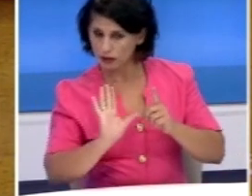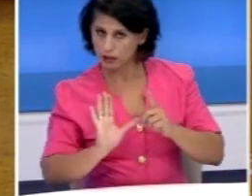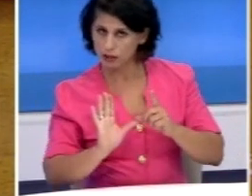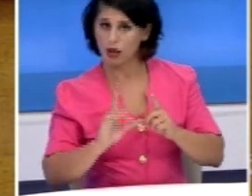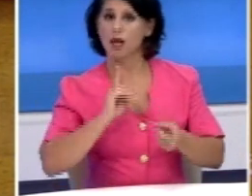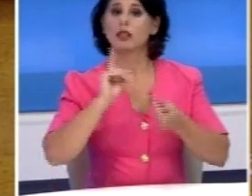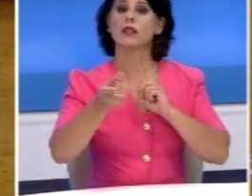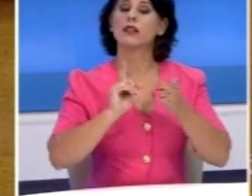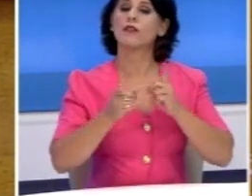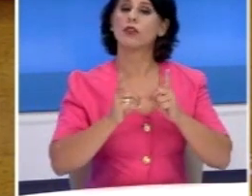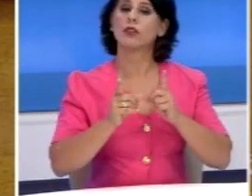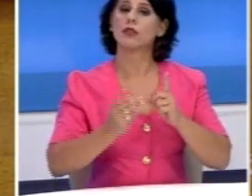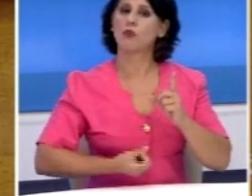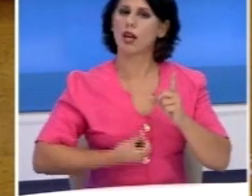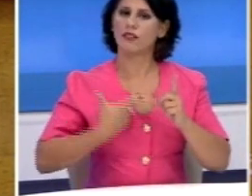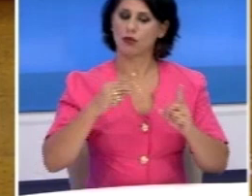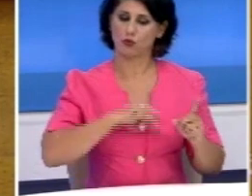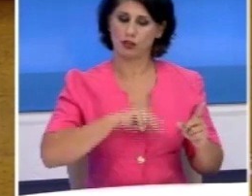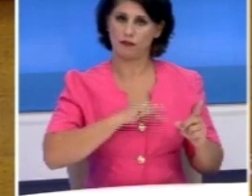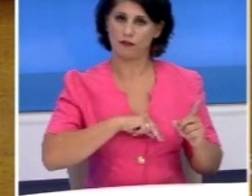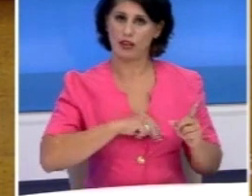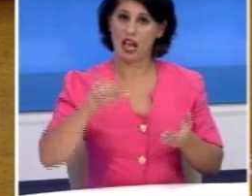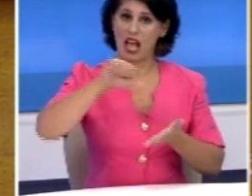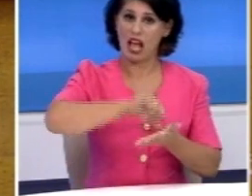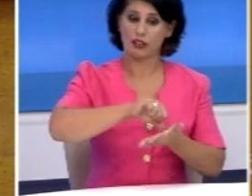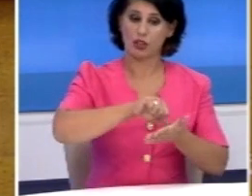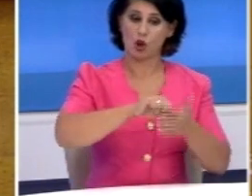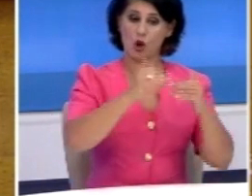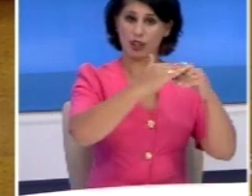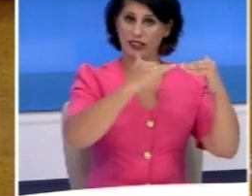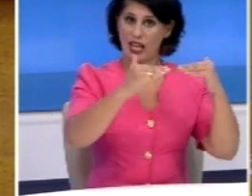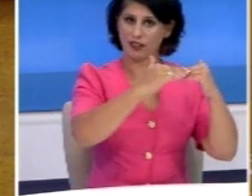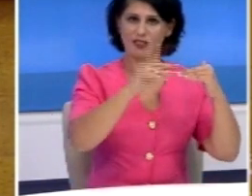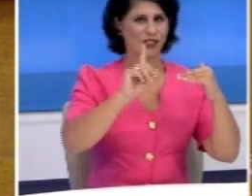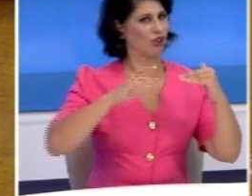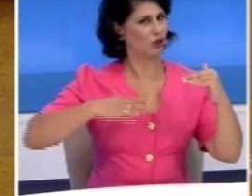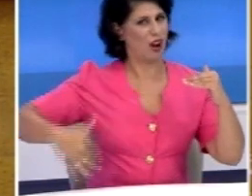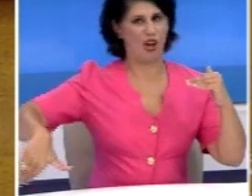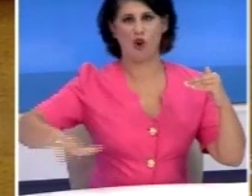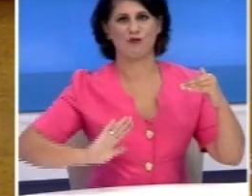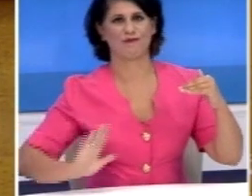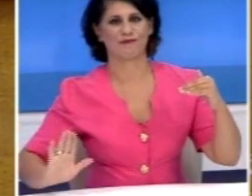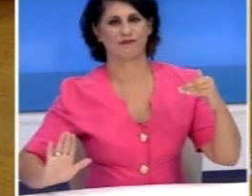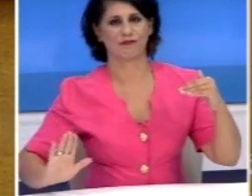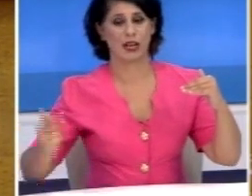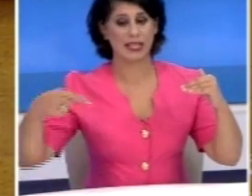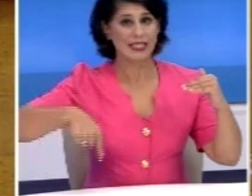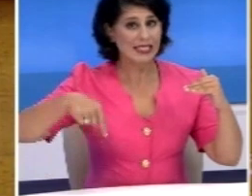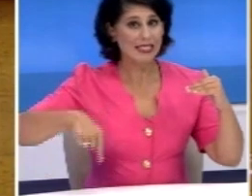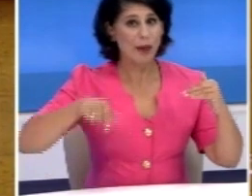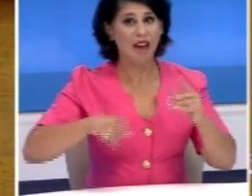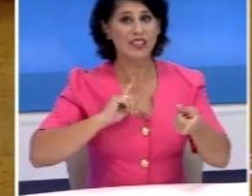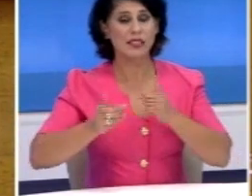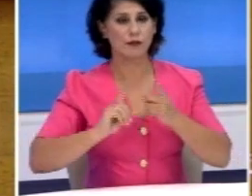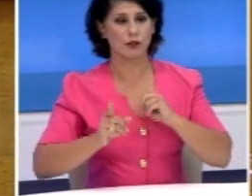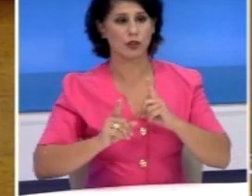τις συμφωνίες που εκφράζουν συμφέροντα των αστικών τάξεων και όχι των λαών. Σήμερα τέτοιες